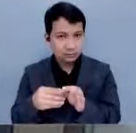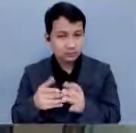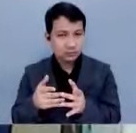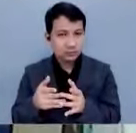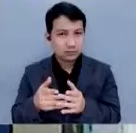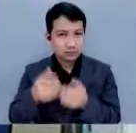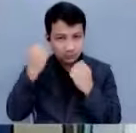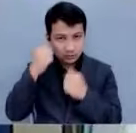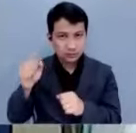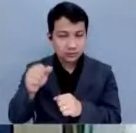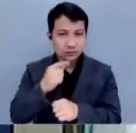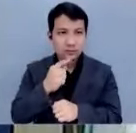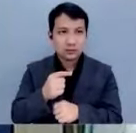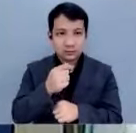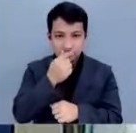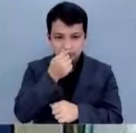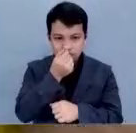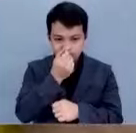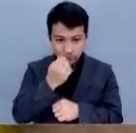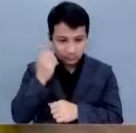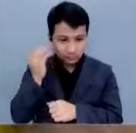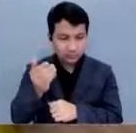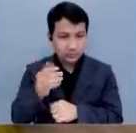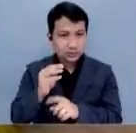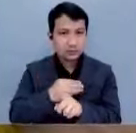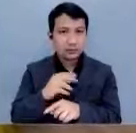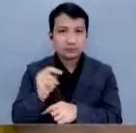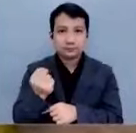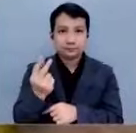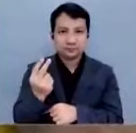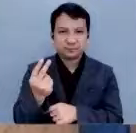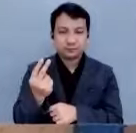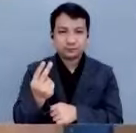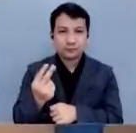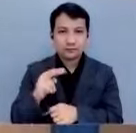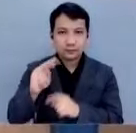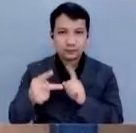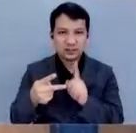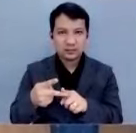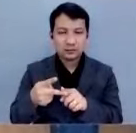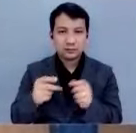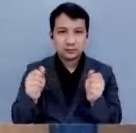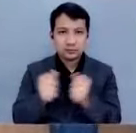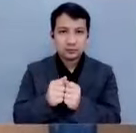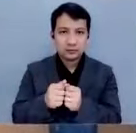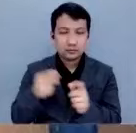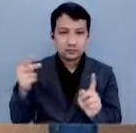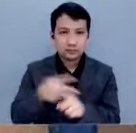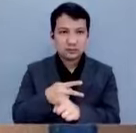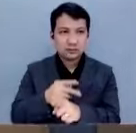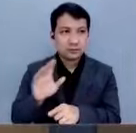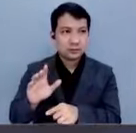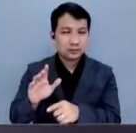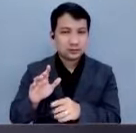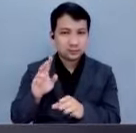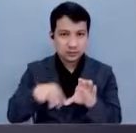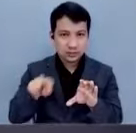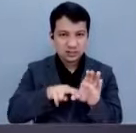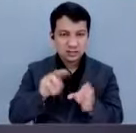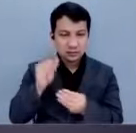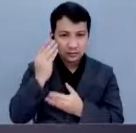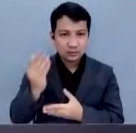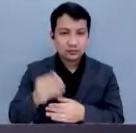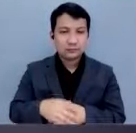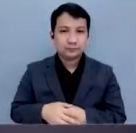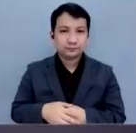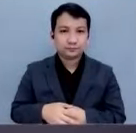disobedience. Kinabukasan, March 12, nahuli ang pangalawang tandem matapos biktimahin ang isa pang pasahero.